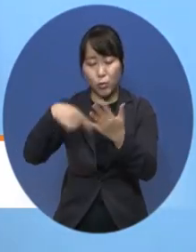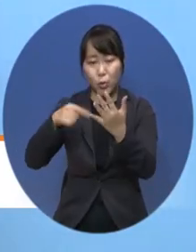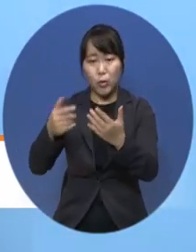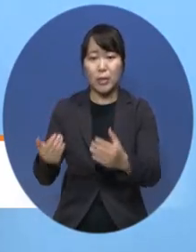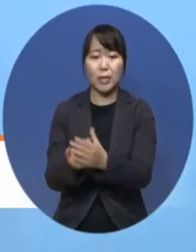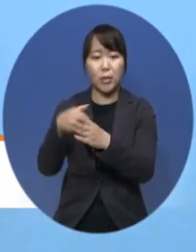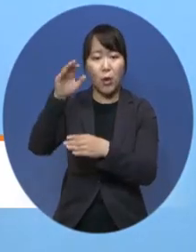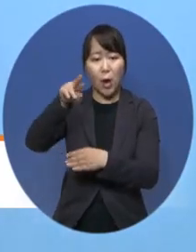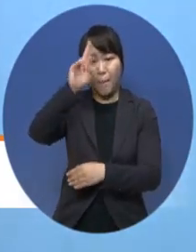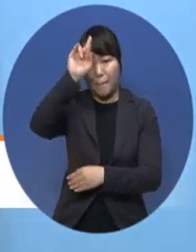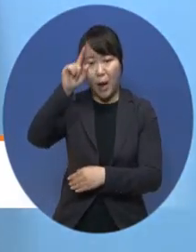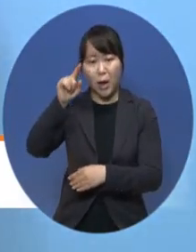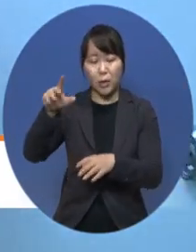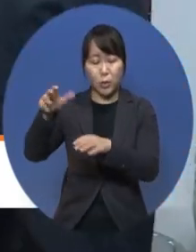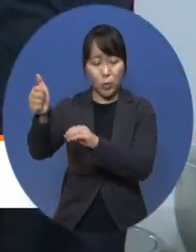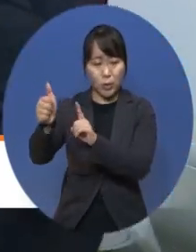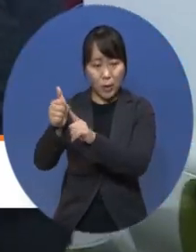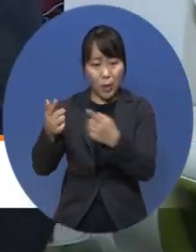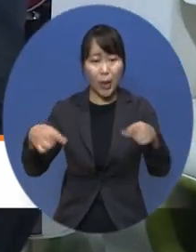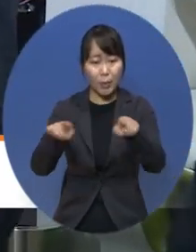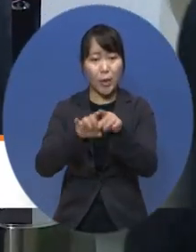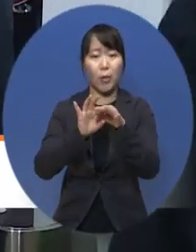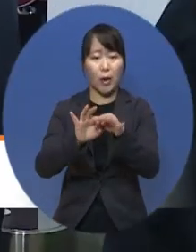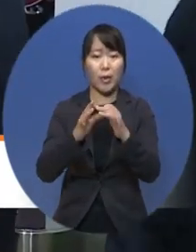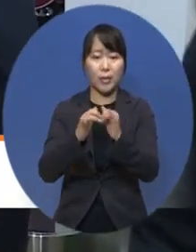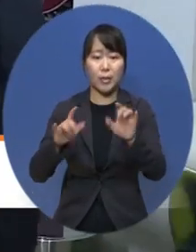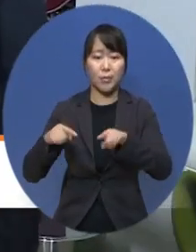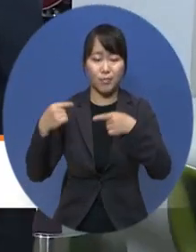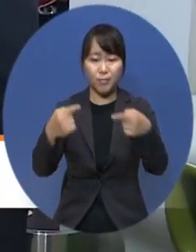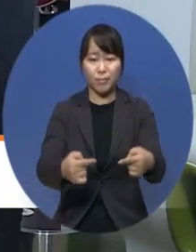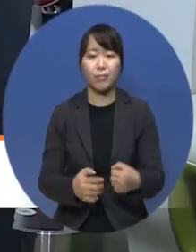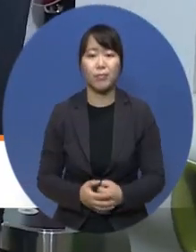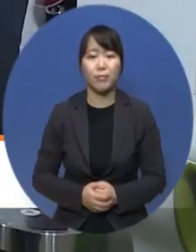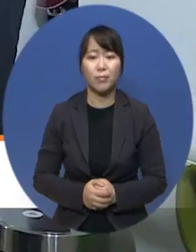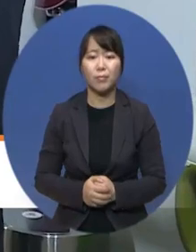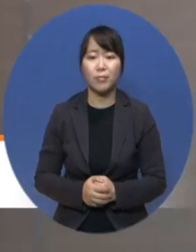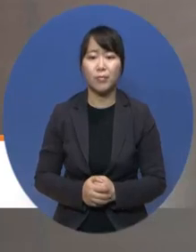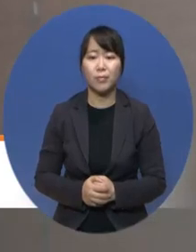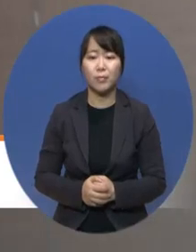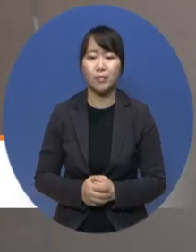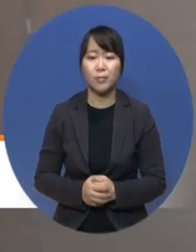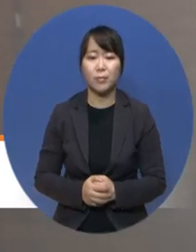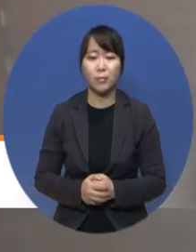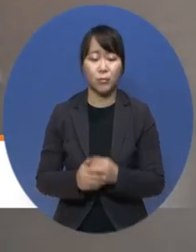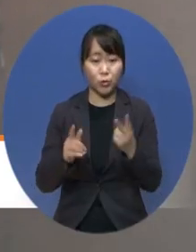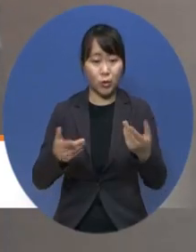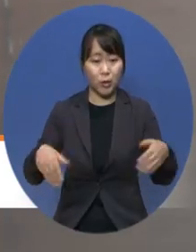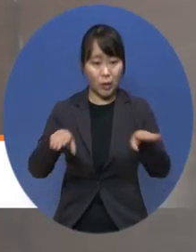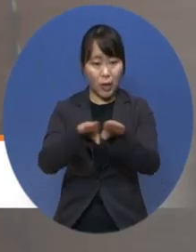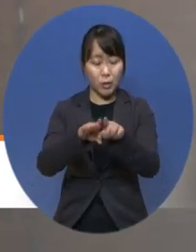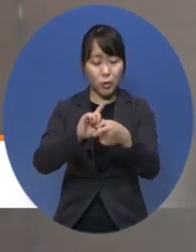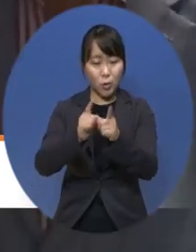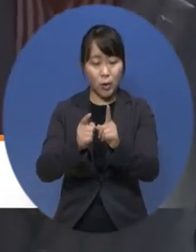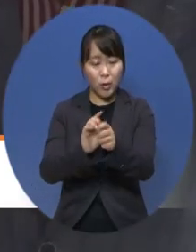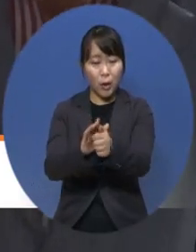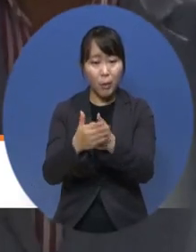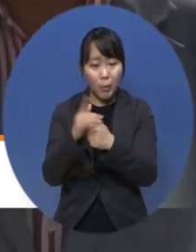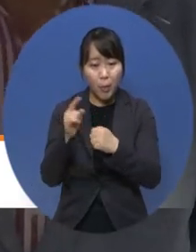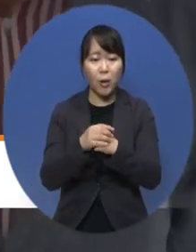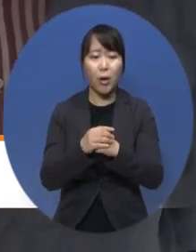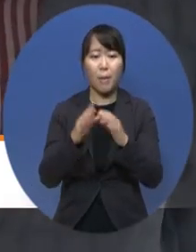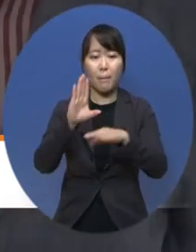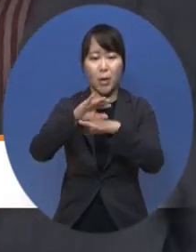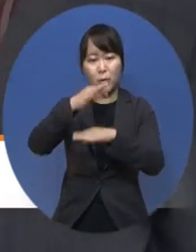한국방송예술교육진흥원 박광성 총장을 비롯한 관계자들이 참석했습니다. 두 기관의 산학협약은 방송예술